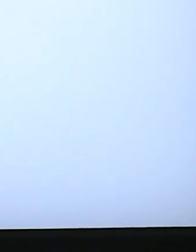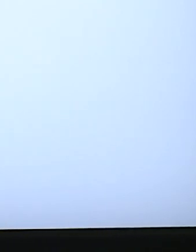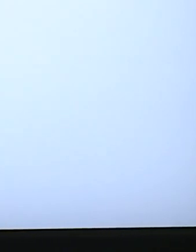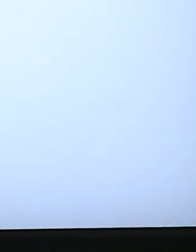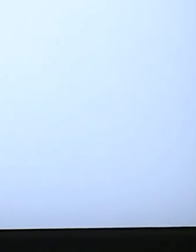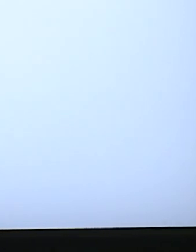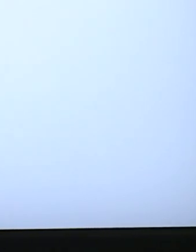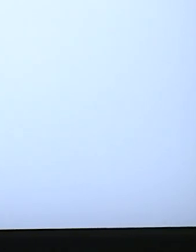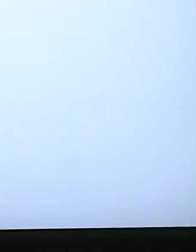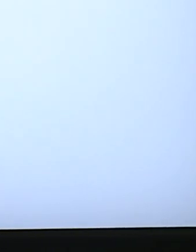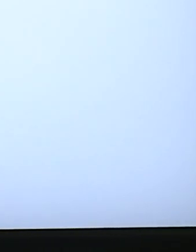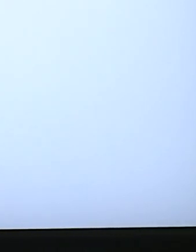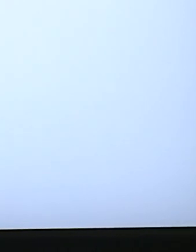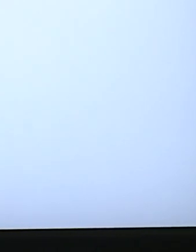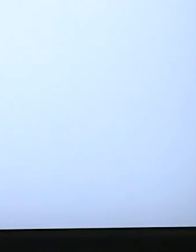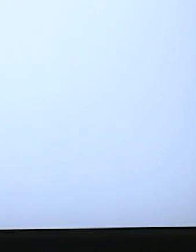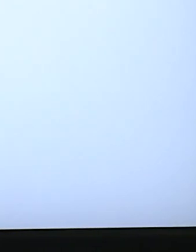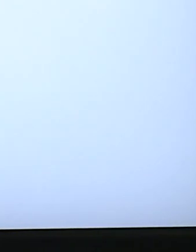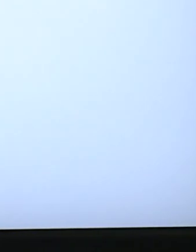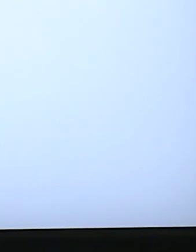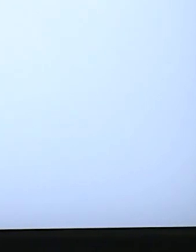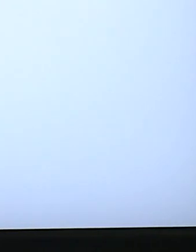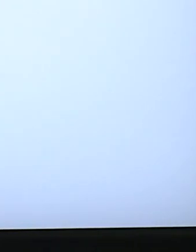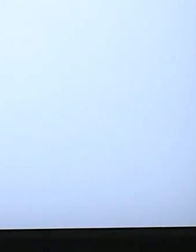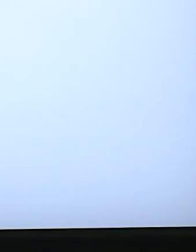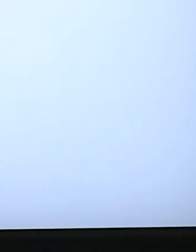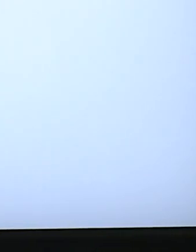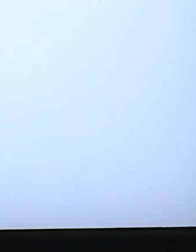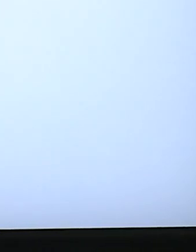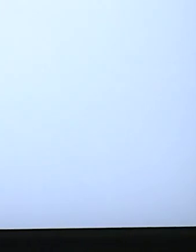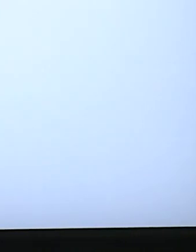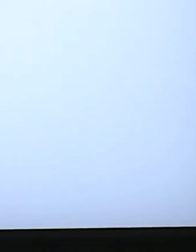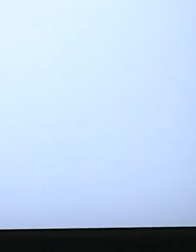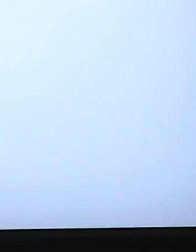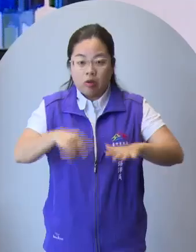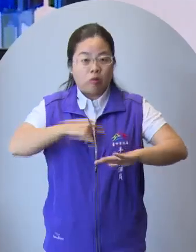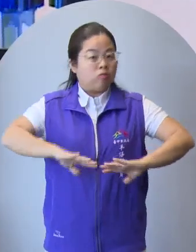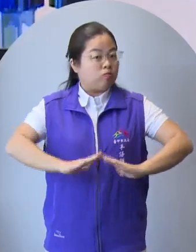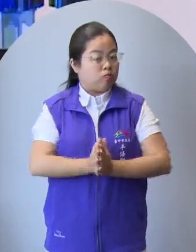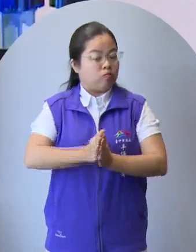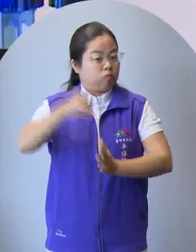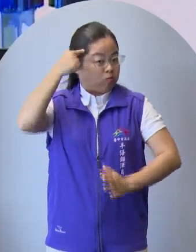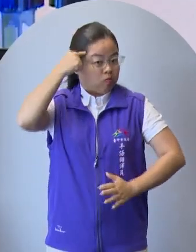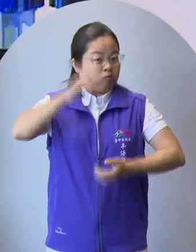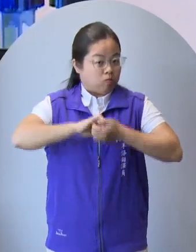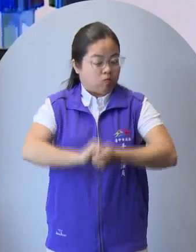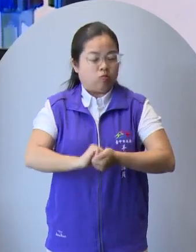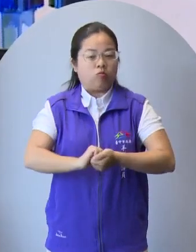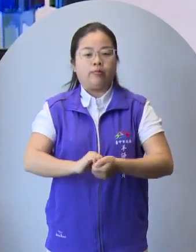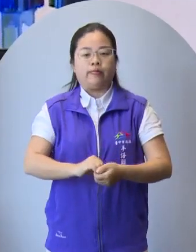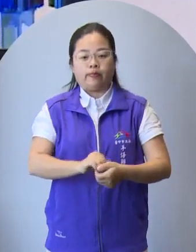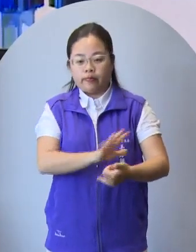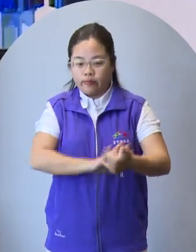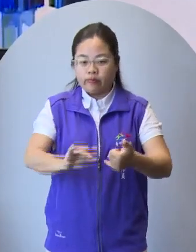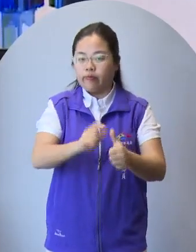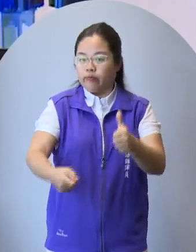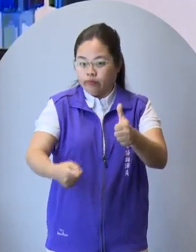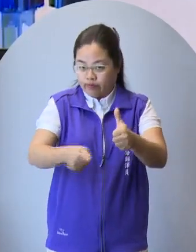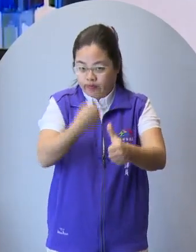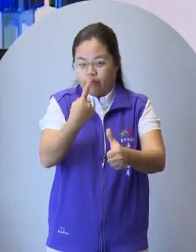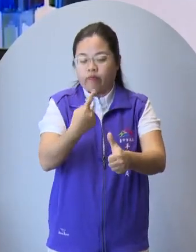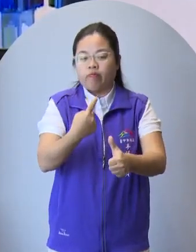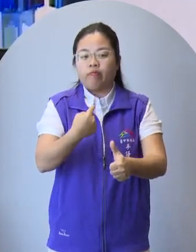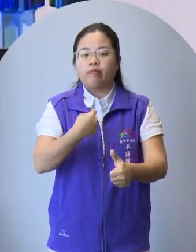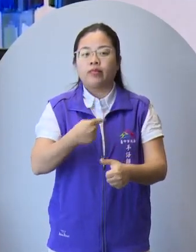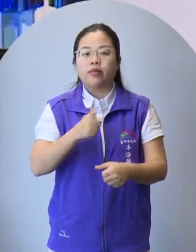了要确保市民的食安，所以当时我当机立断哈，那我们率全国之先，也是全国